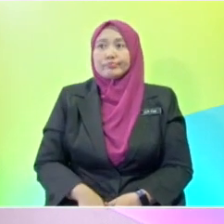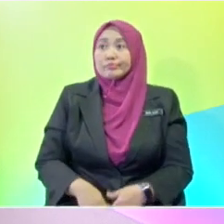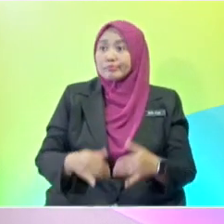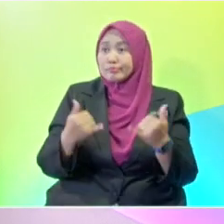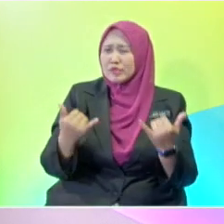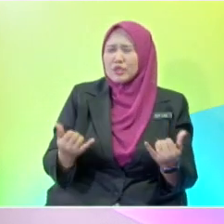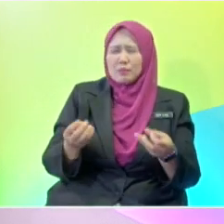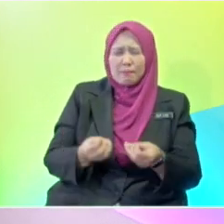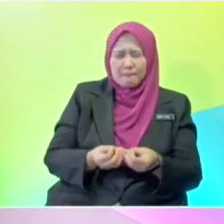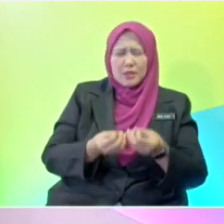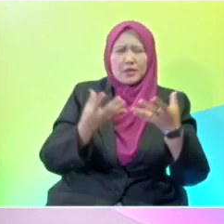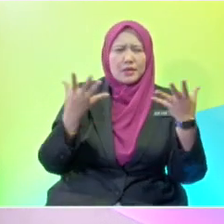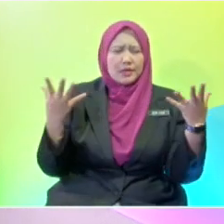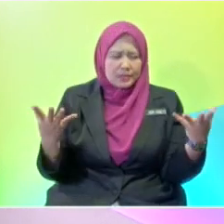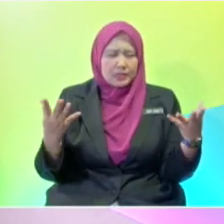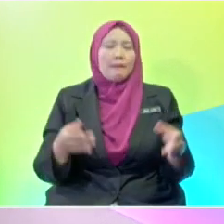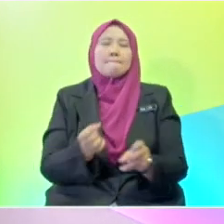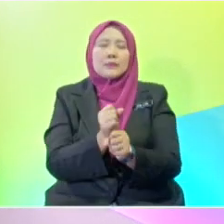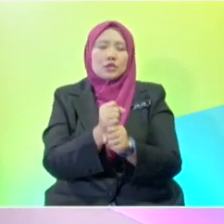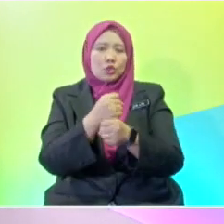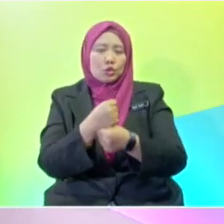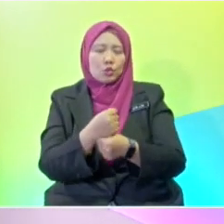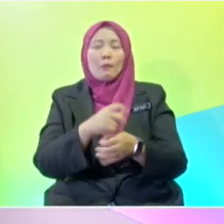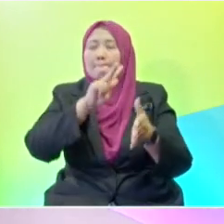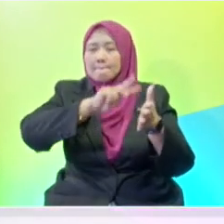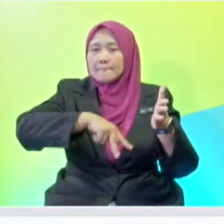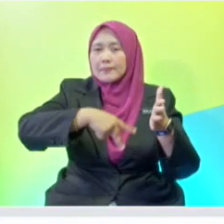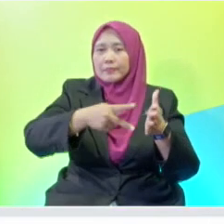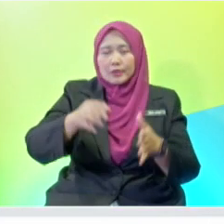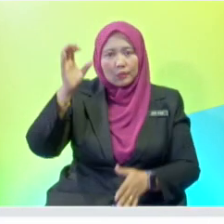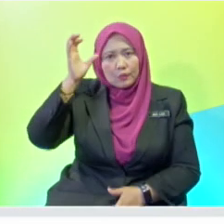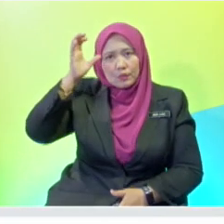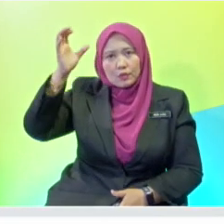konsep sebenarnya yang boleh dibuatnya oleh murid yang tadinya adalah